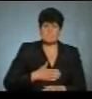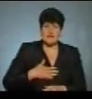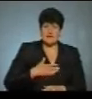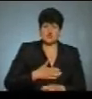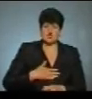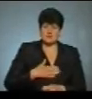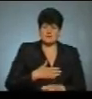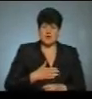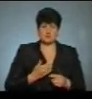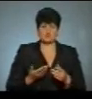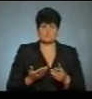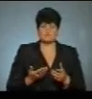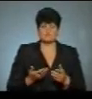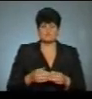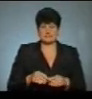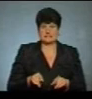переживають такі